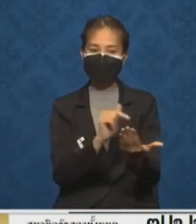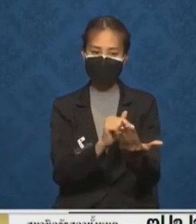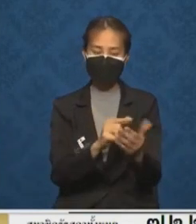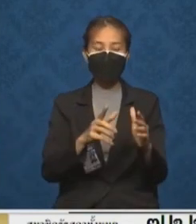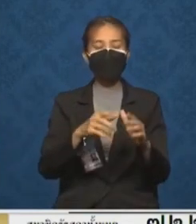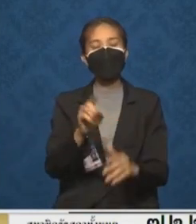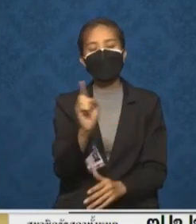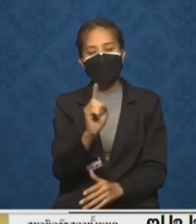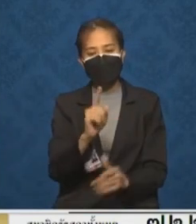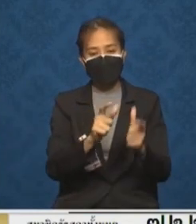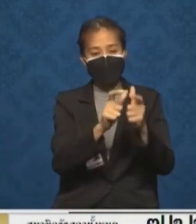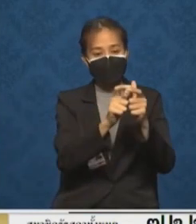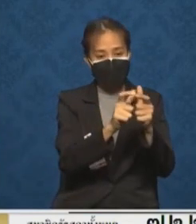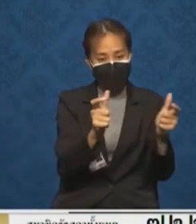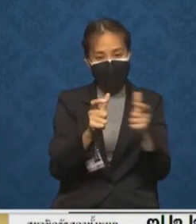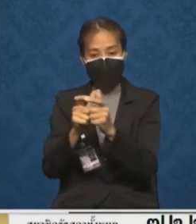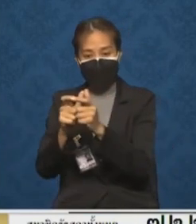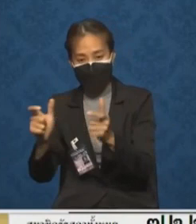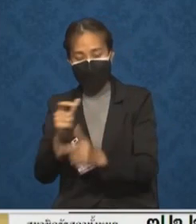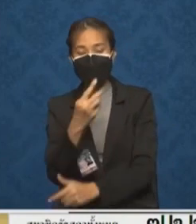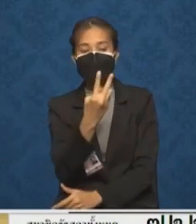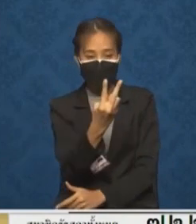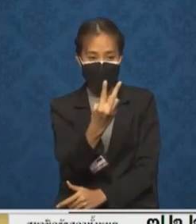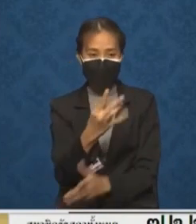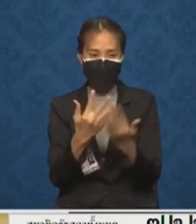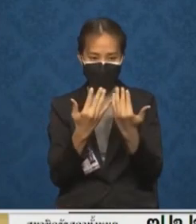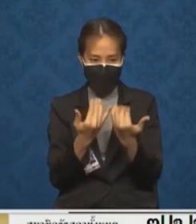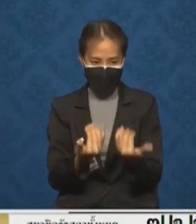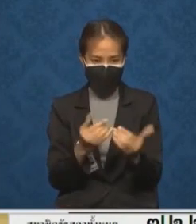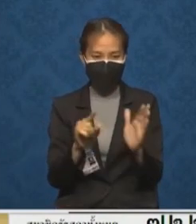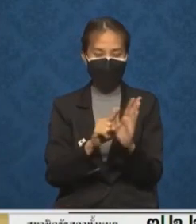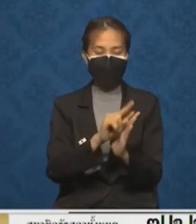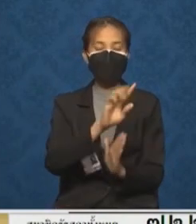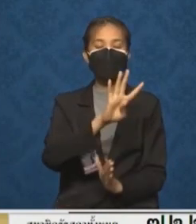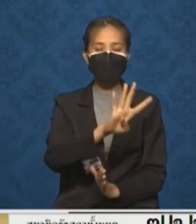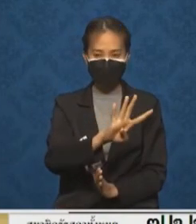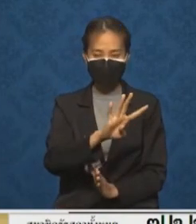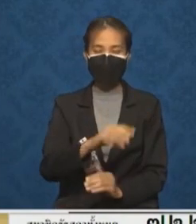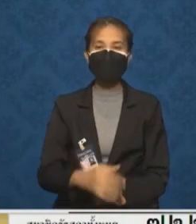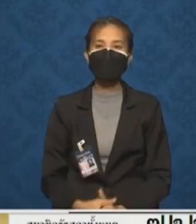องใบซึ่งใช้มาถึง4ครั้ง4หน4สมัยเลือกตั้งอย่างที่ว่า